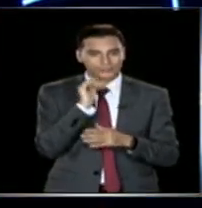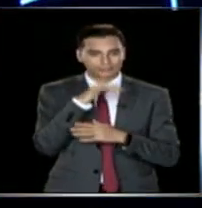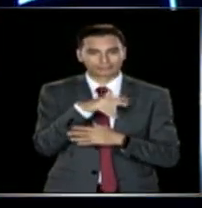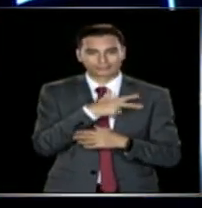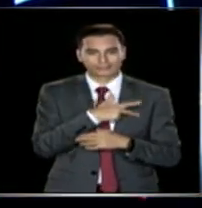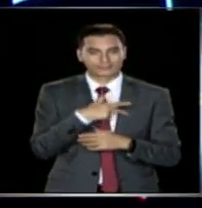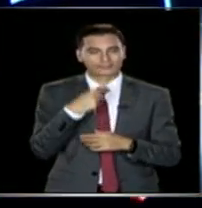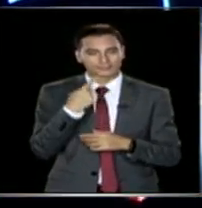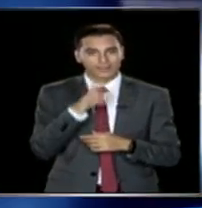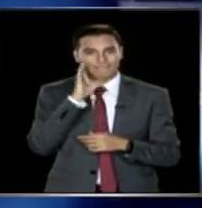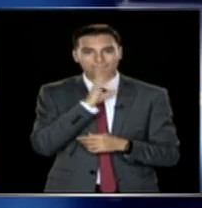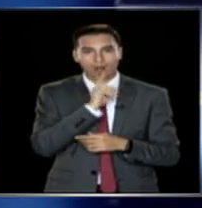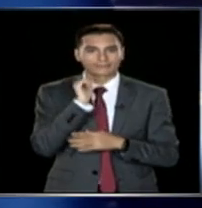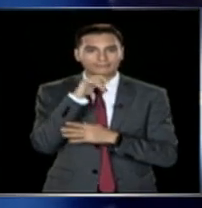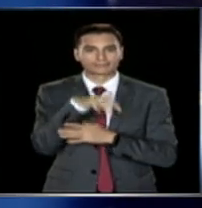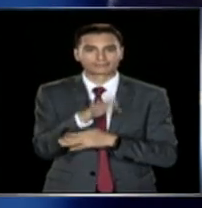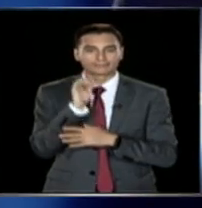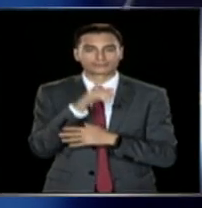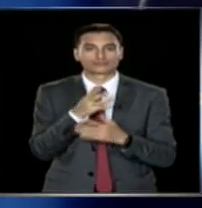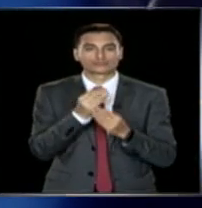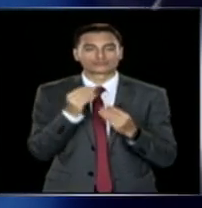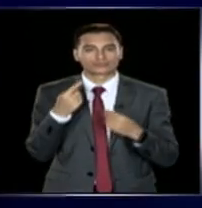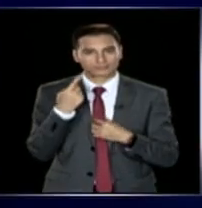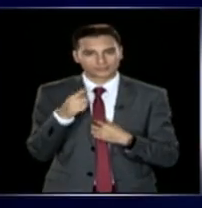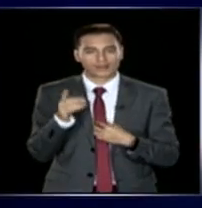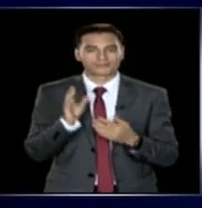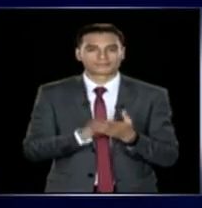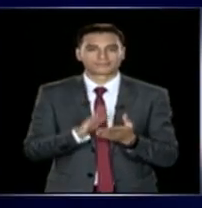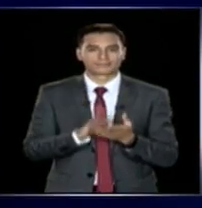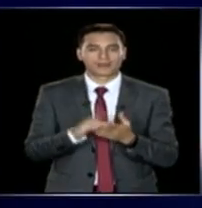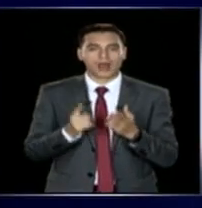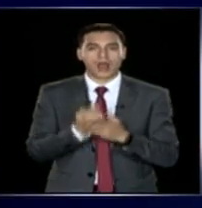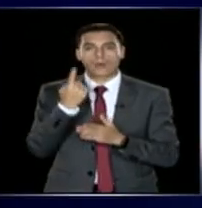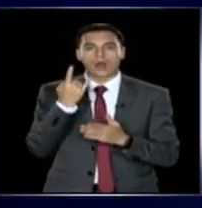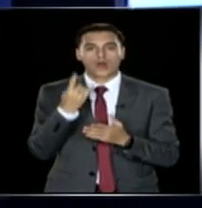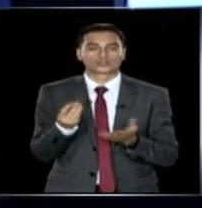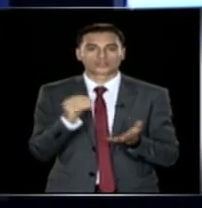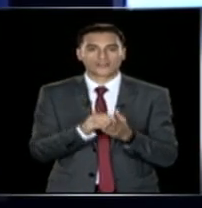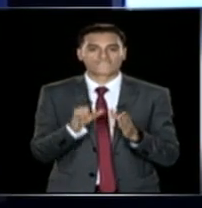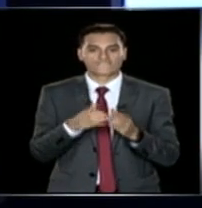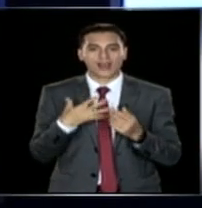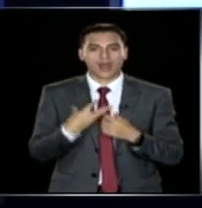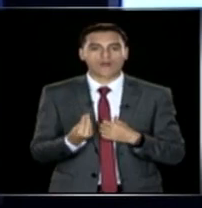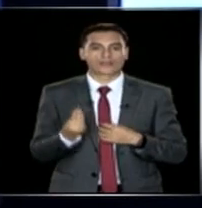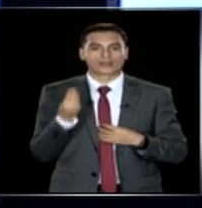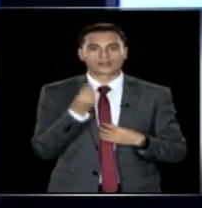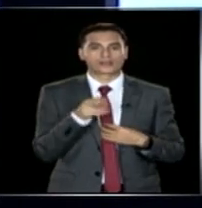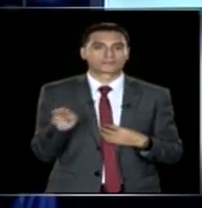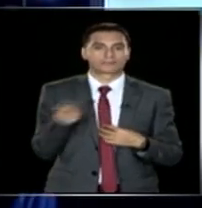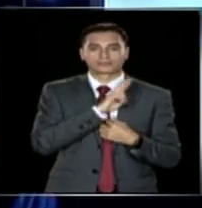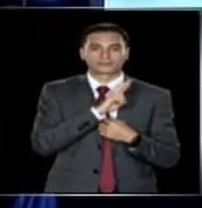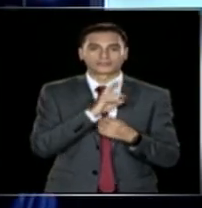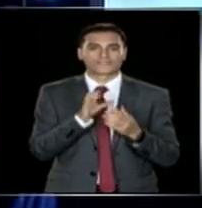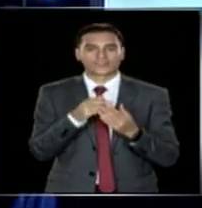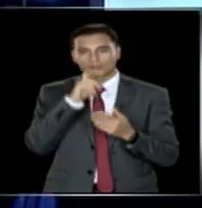فعلا النرويج مشهورة بالشلالات الكتير. برافو عليك يا محمود. أول عشانات الأوفياء خطفوهم